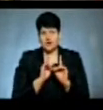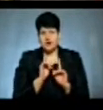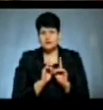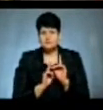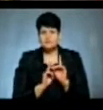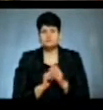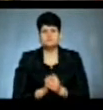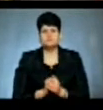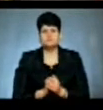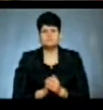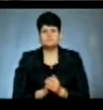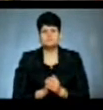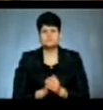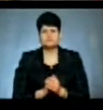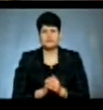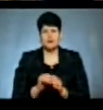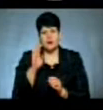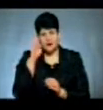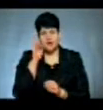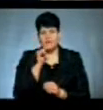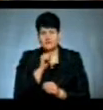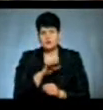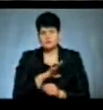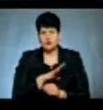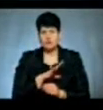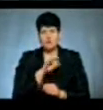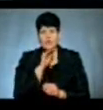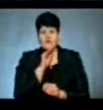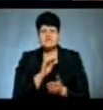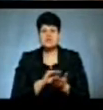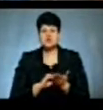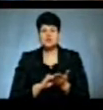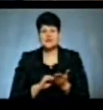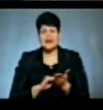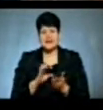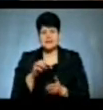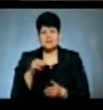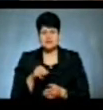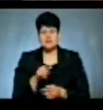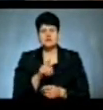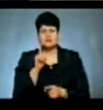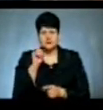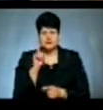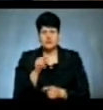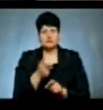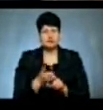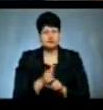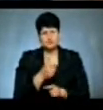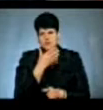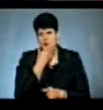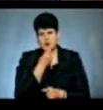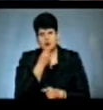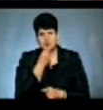Він був по професії журналіст і вмів дуже